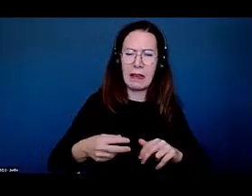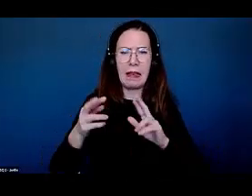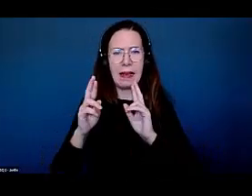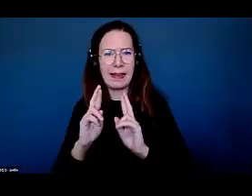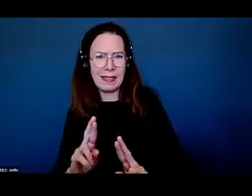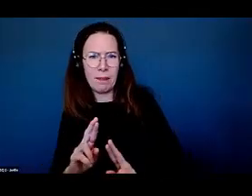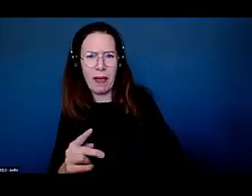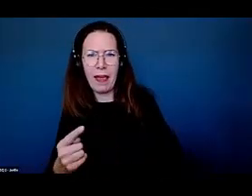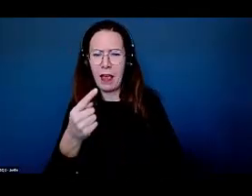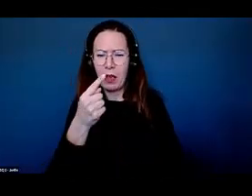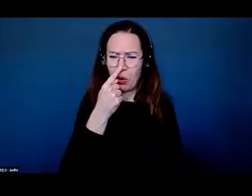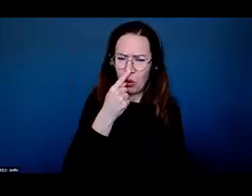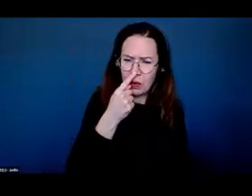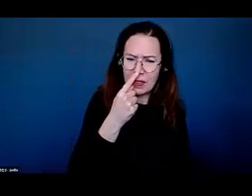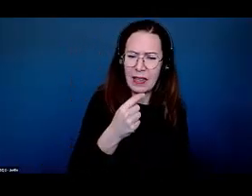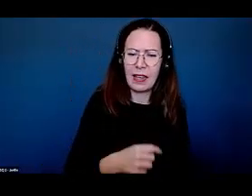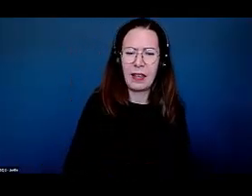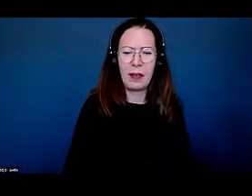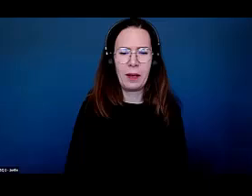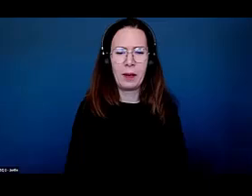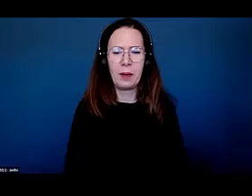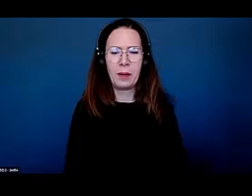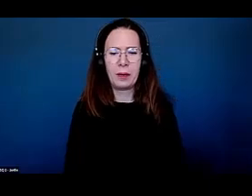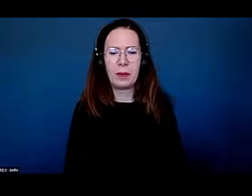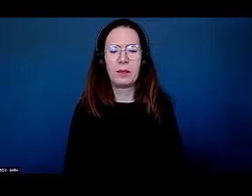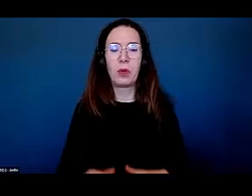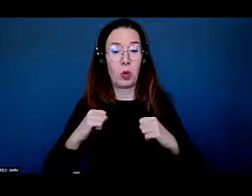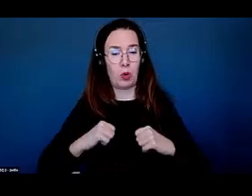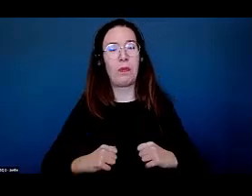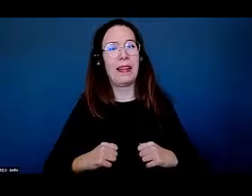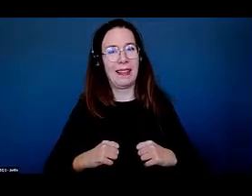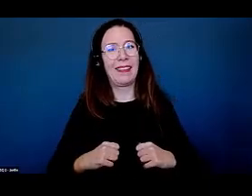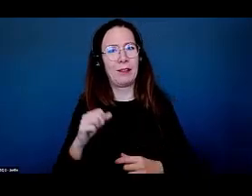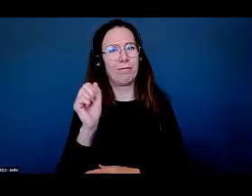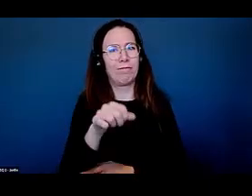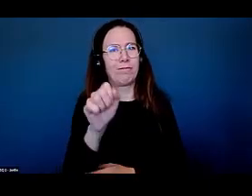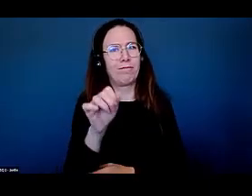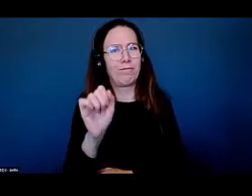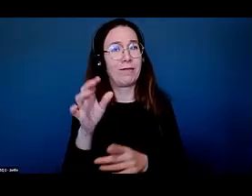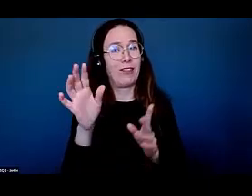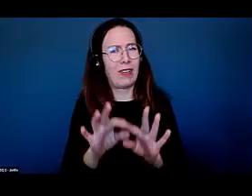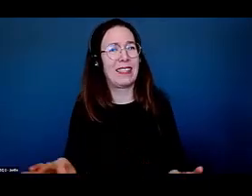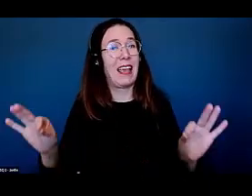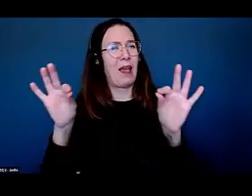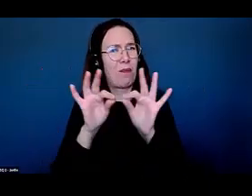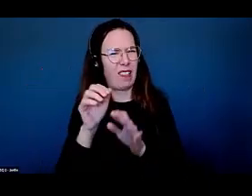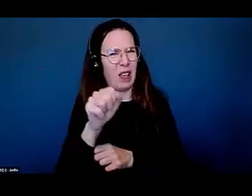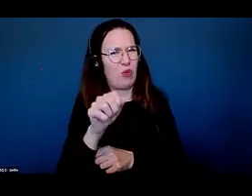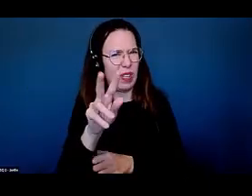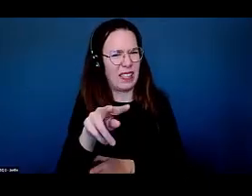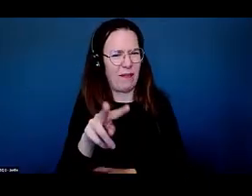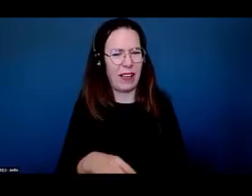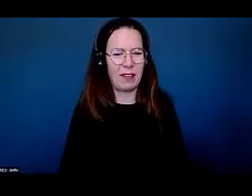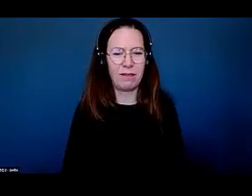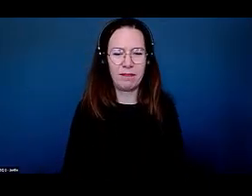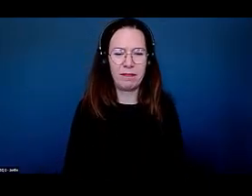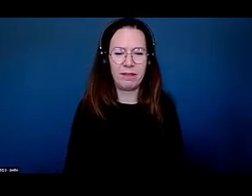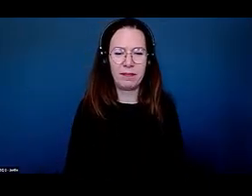L'humilité, le respect, la curiosité. Oui, l'humilité, c'est quelque chose de très important,